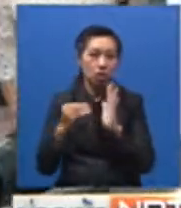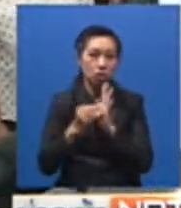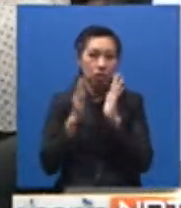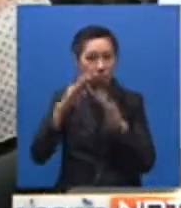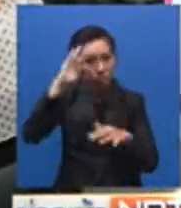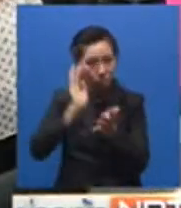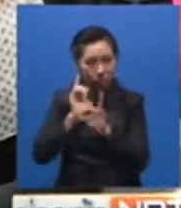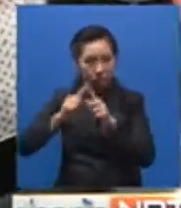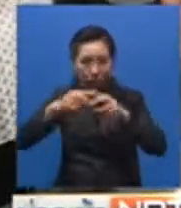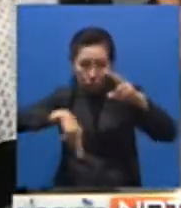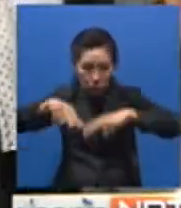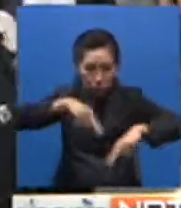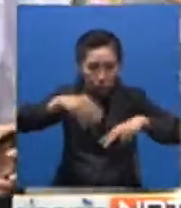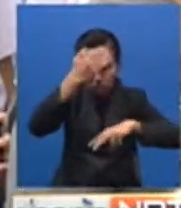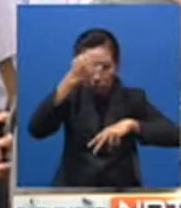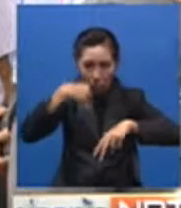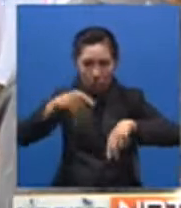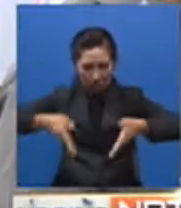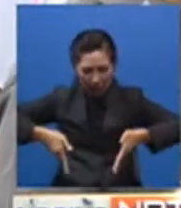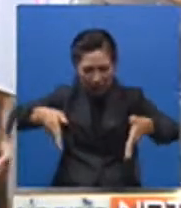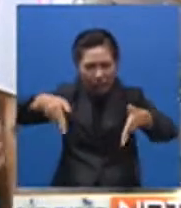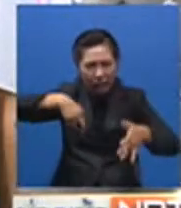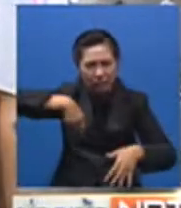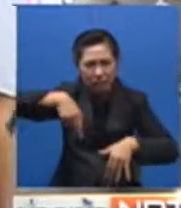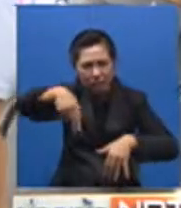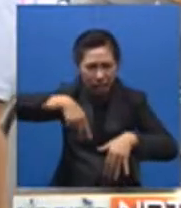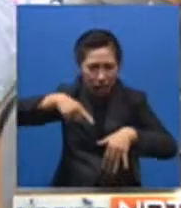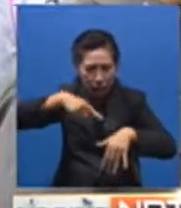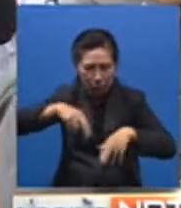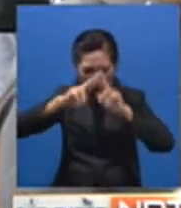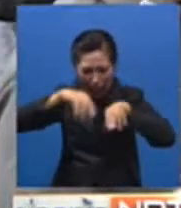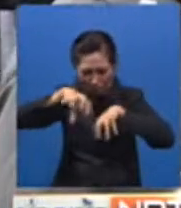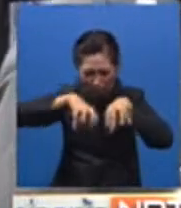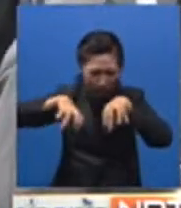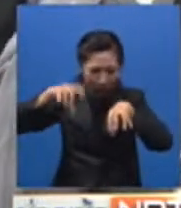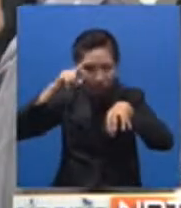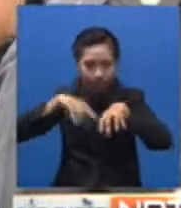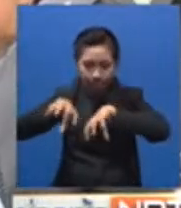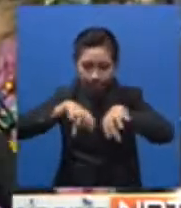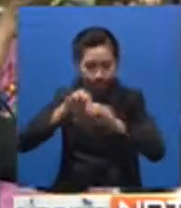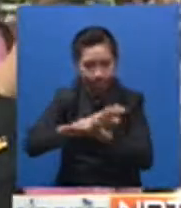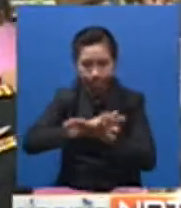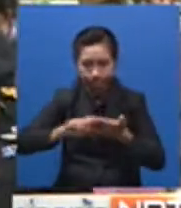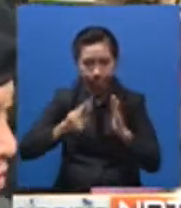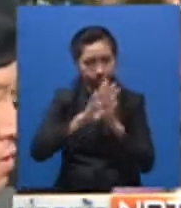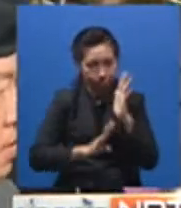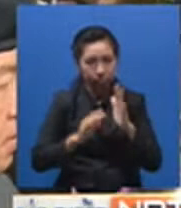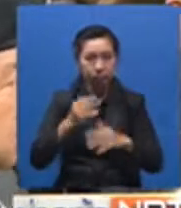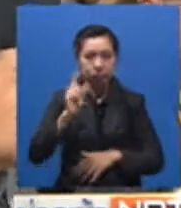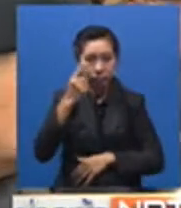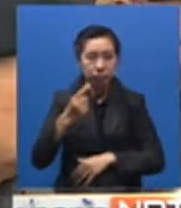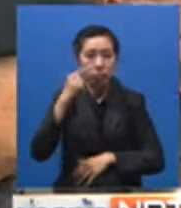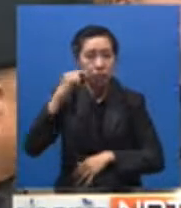ใหม่เพื่อคืนพื้นที่ทางเท้าให้กับผู้ใช้ทางเท้าและเพื่อความเป็นระเบียบเรียบร้อยการจัดระเบียบครั้งนี้เจ้าหน้า